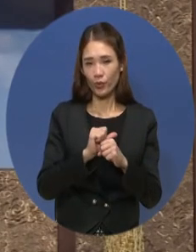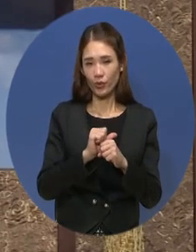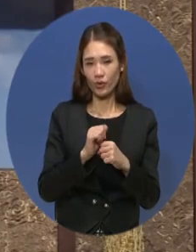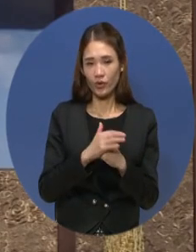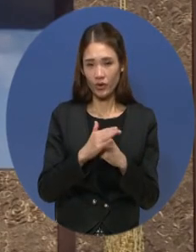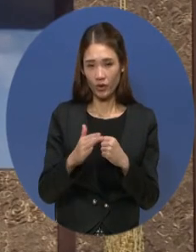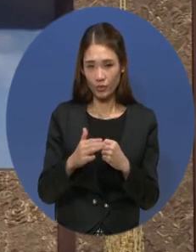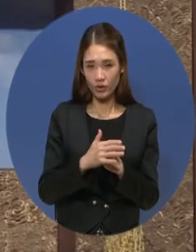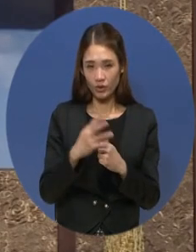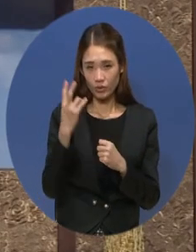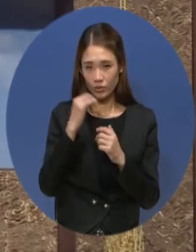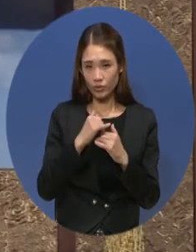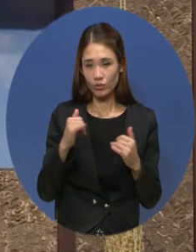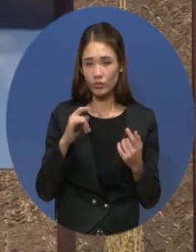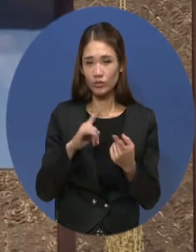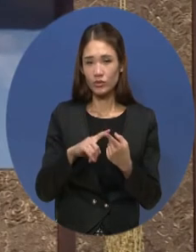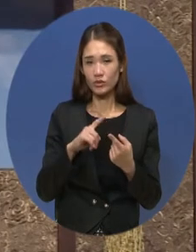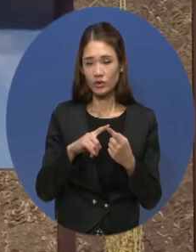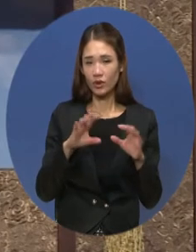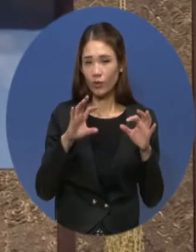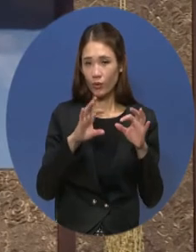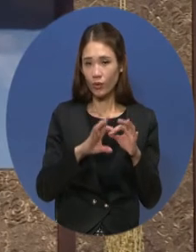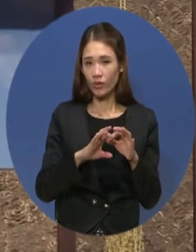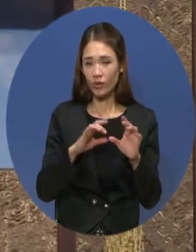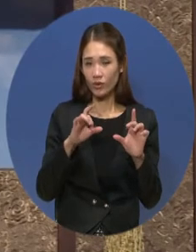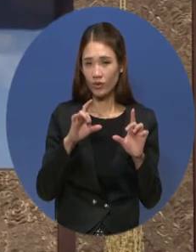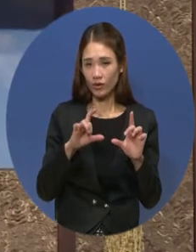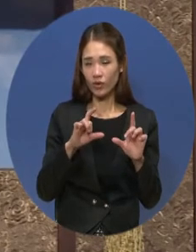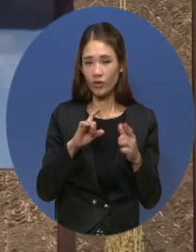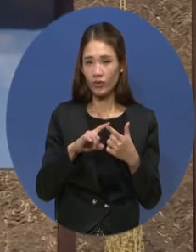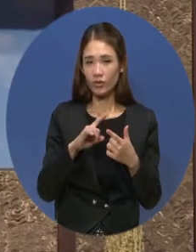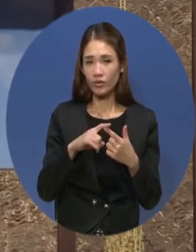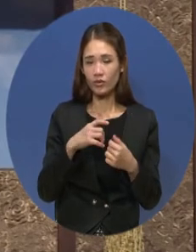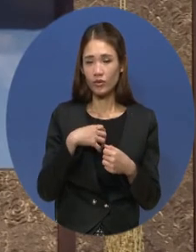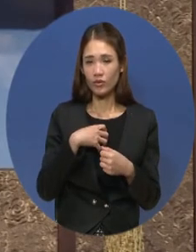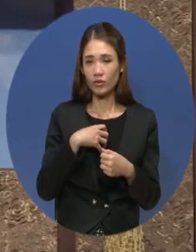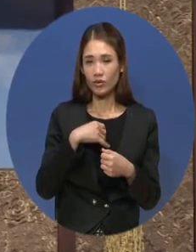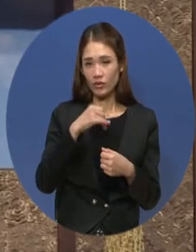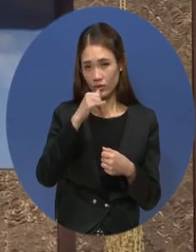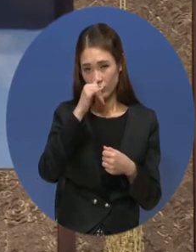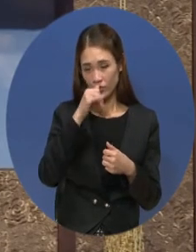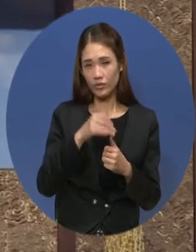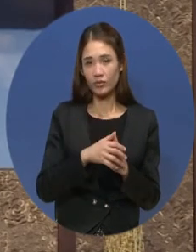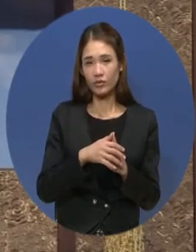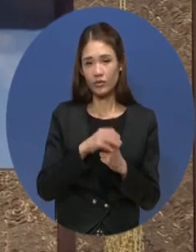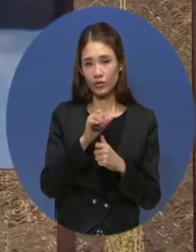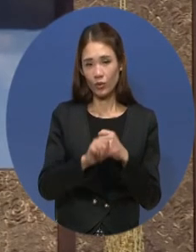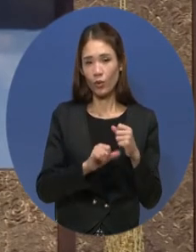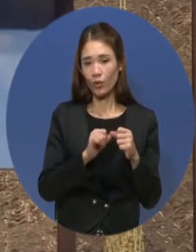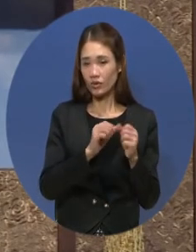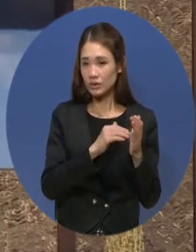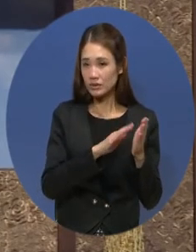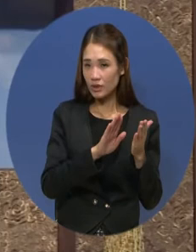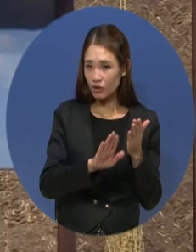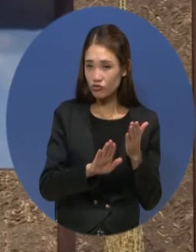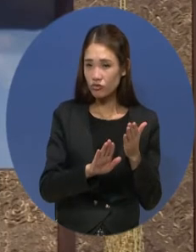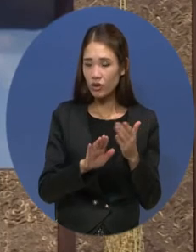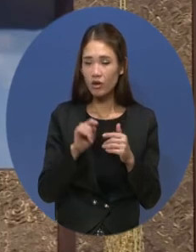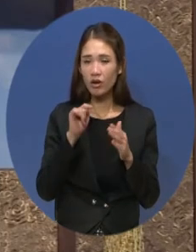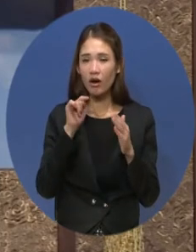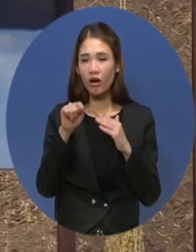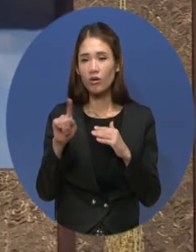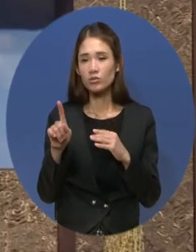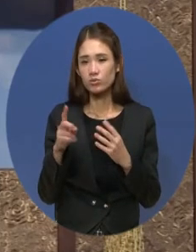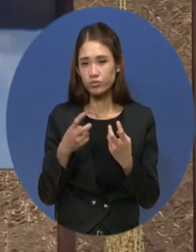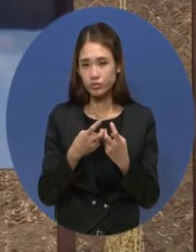때문에 보자 분들도 그 부분에 대해서 좀 어 어 걱정하세요 5년 끝나면 또 어디로 갈 것인가 근데